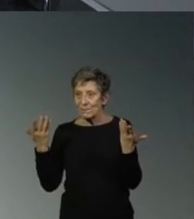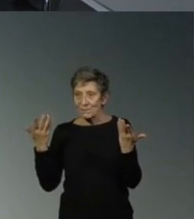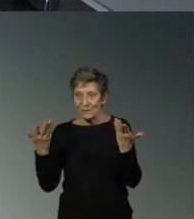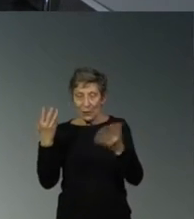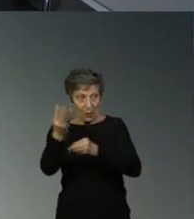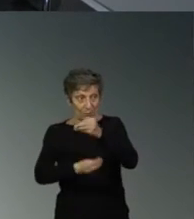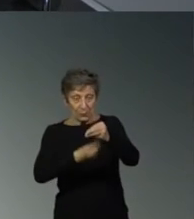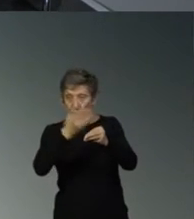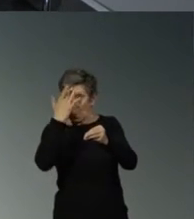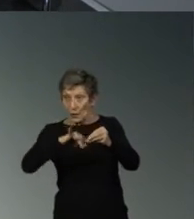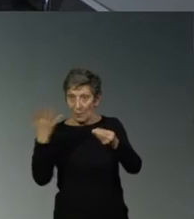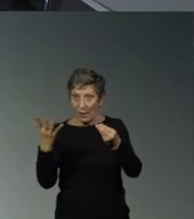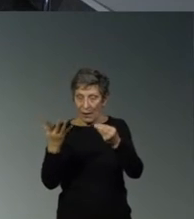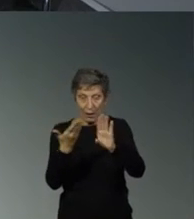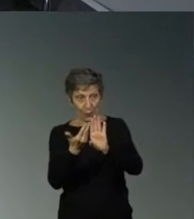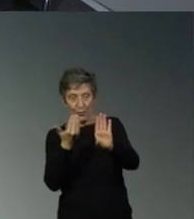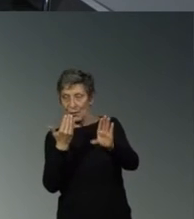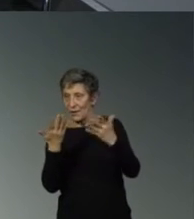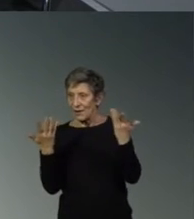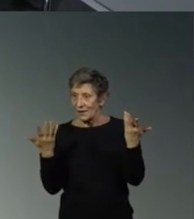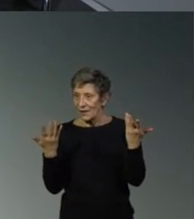à cet univers,